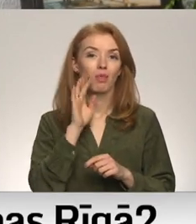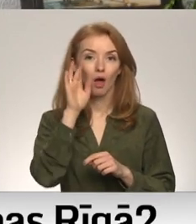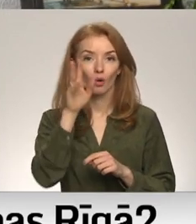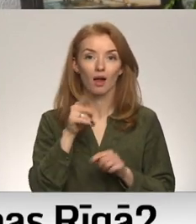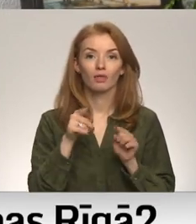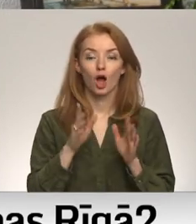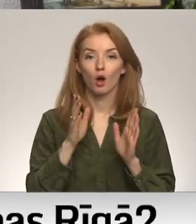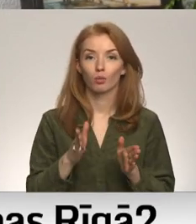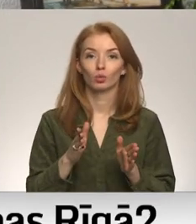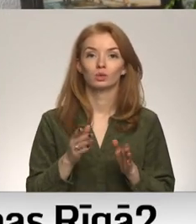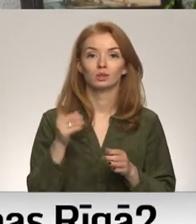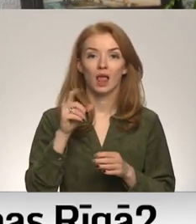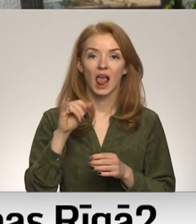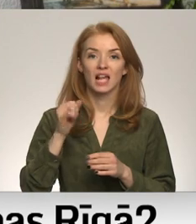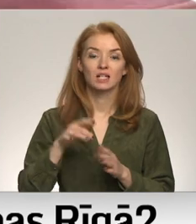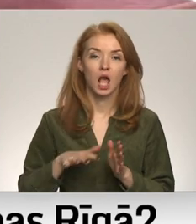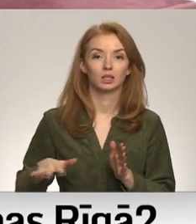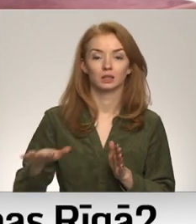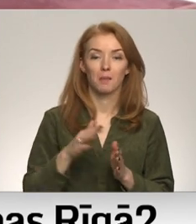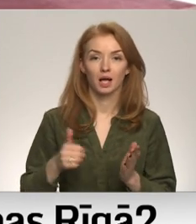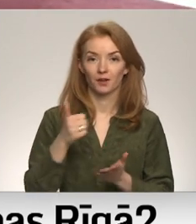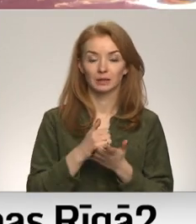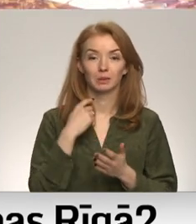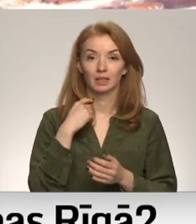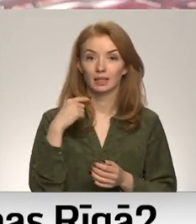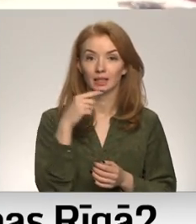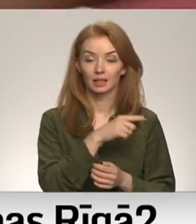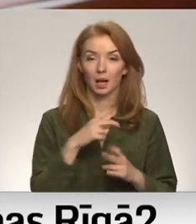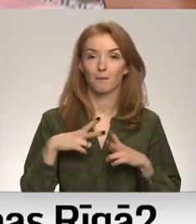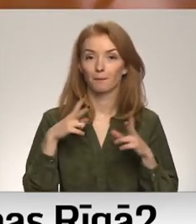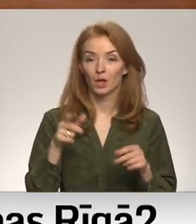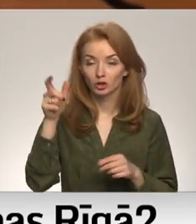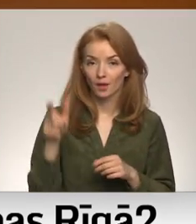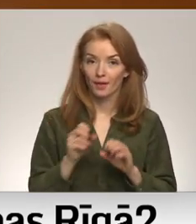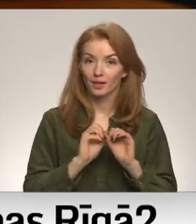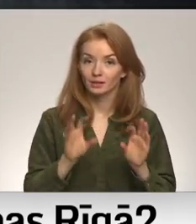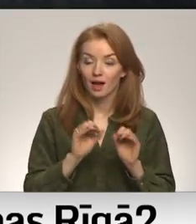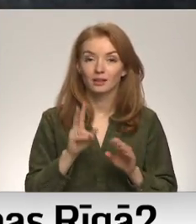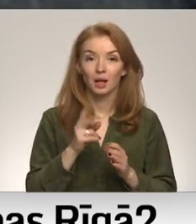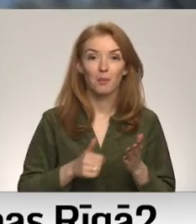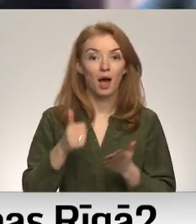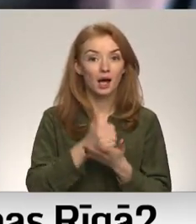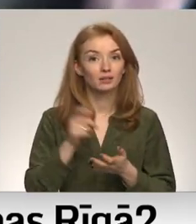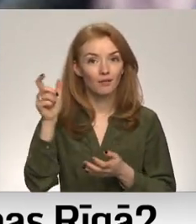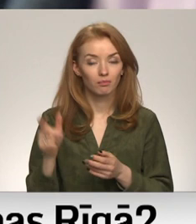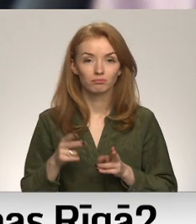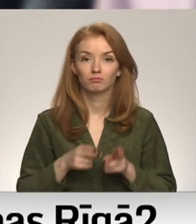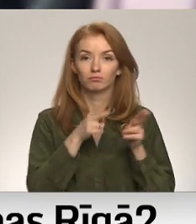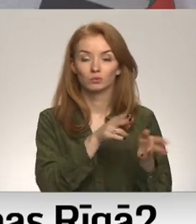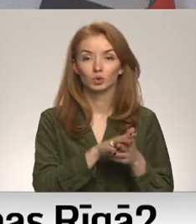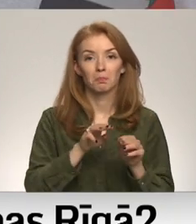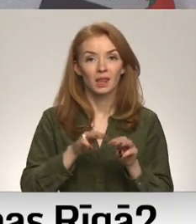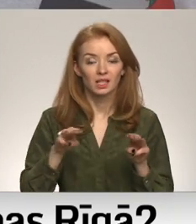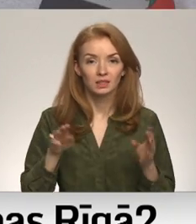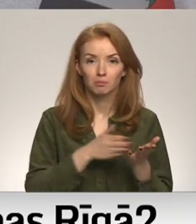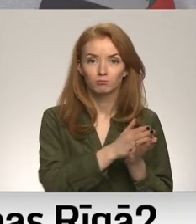būt vispār Sēlijas pārstāvniecība Rīgā. Domas priekšsēdētājs redzēvē skaidro, ka pārstāvniekam būs jādodas uz ministrijām,